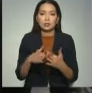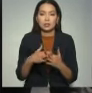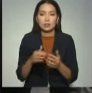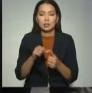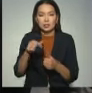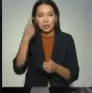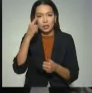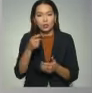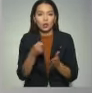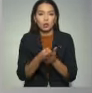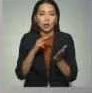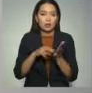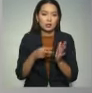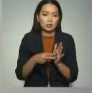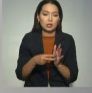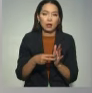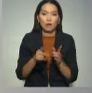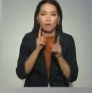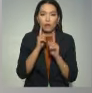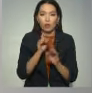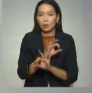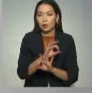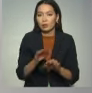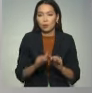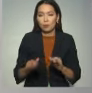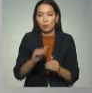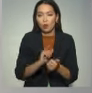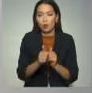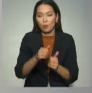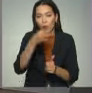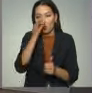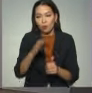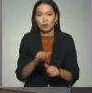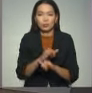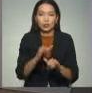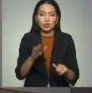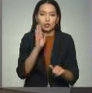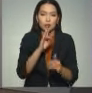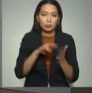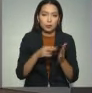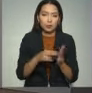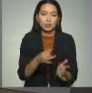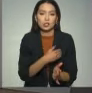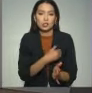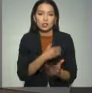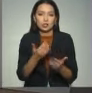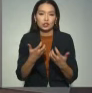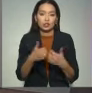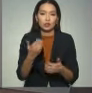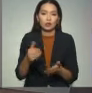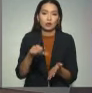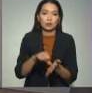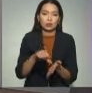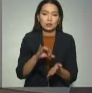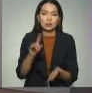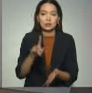до реализации проекта. Форум стал отличной площадкой для обмена опытом и продвижения женских проектов и инициатив, считают его участницы